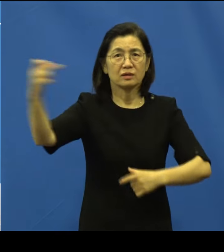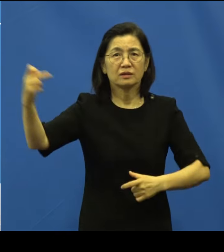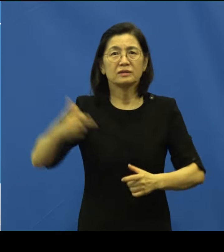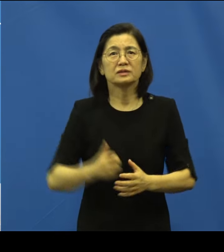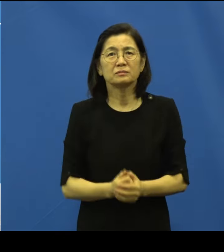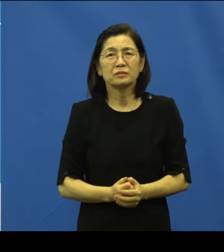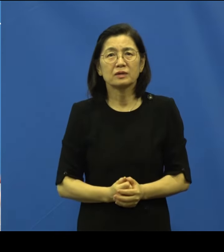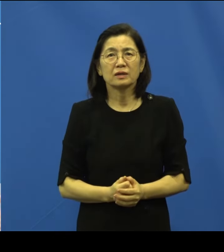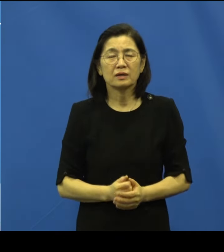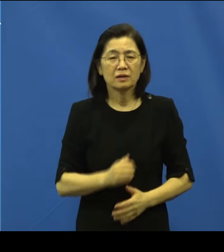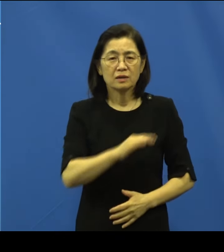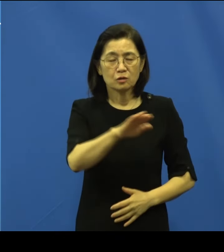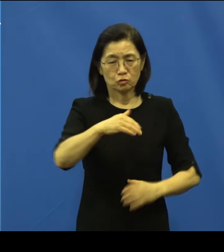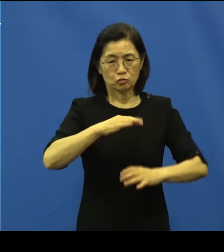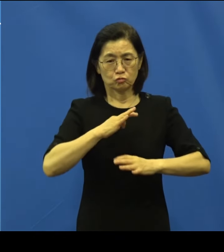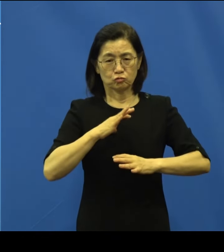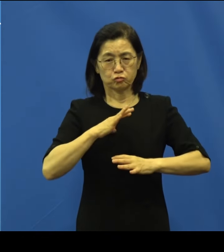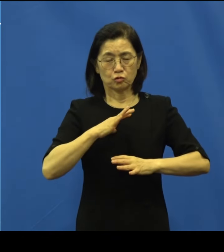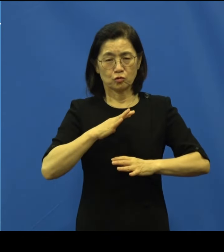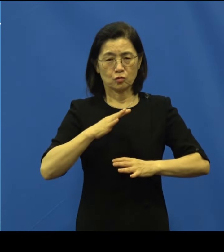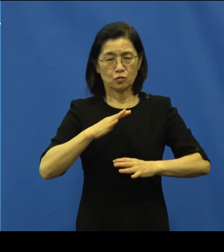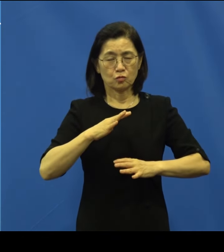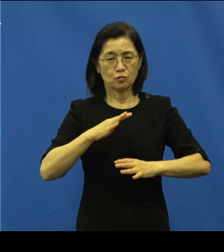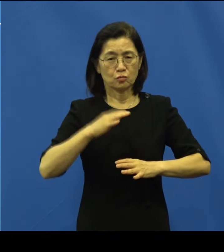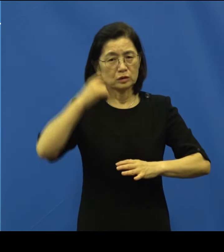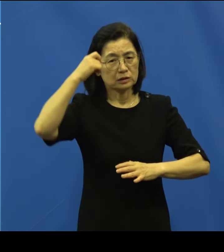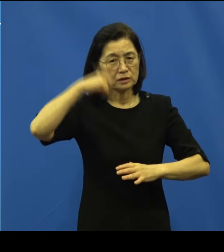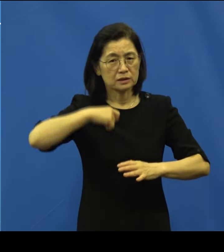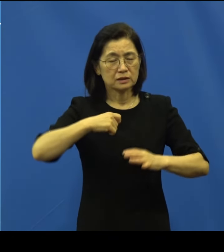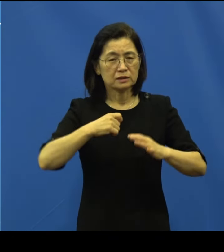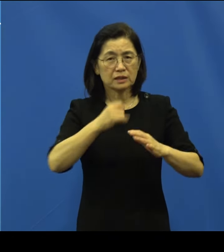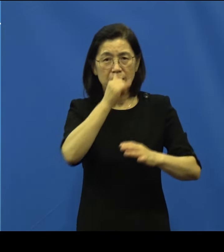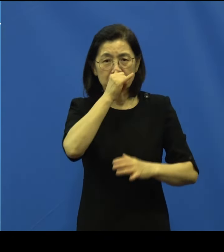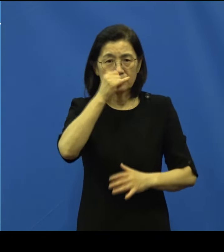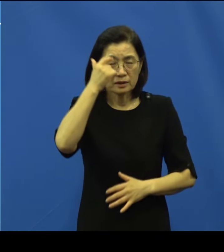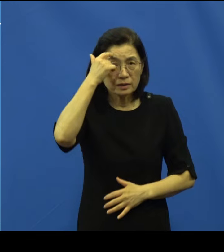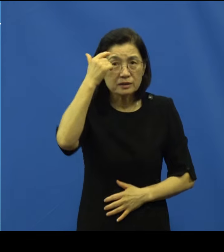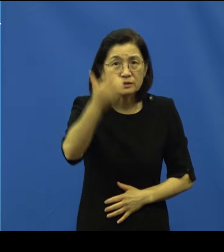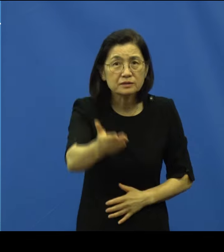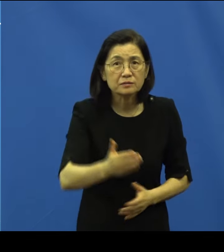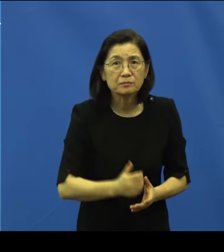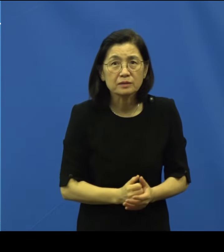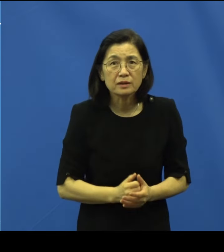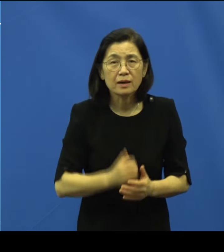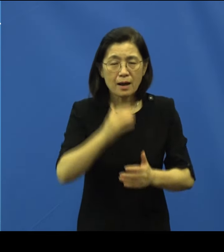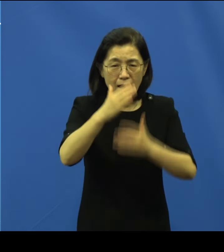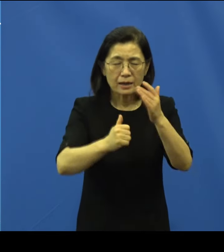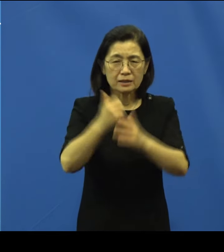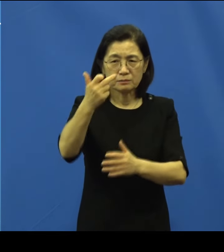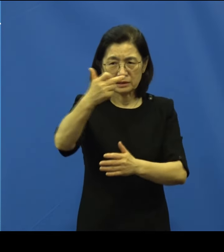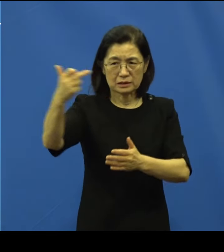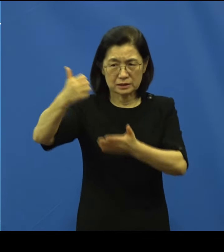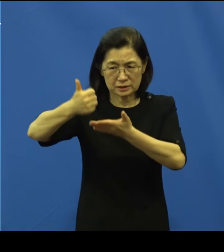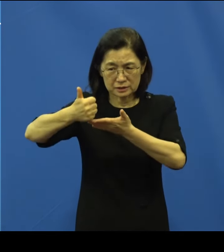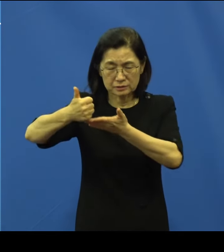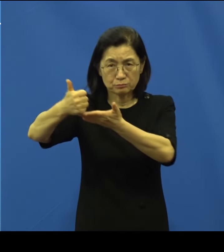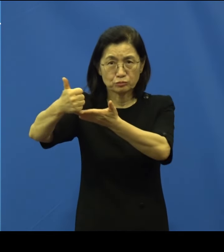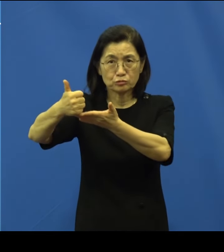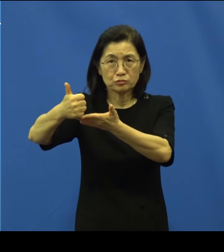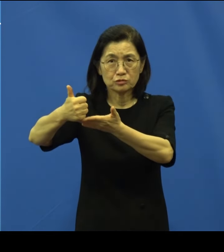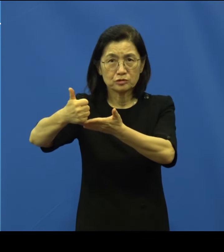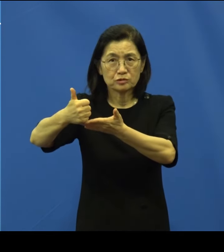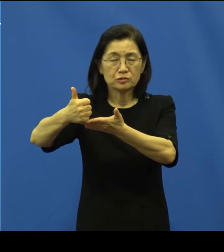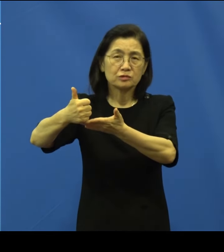사람들이 있습니까? 우리는 하나님께 속한 자요, 승리하신 그리스도께 속해 있고 그분은 크신 분이고 너희 안에 계신